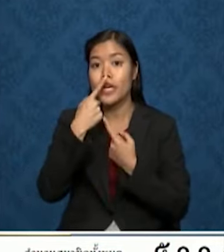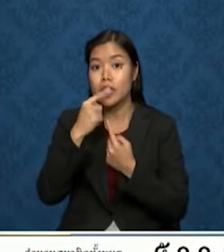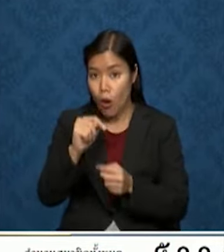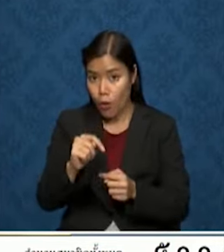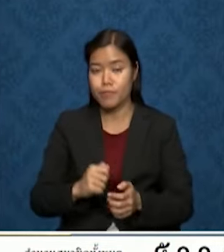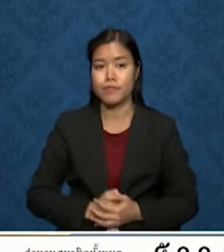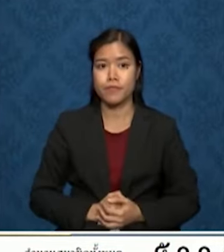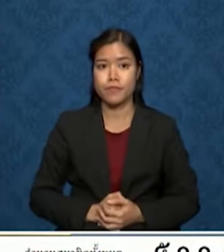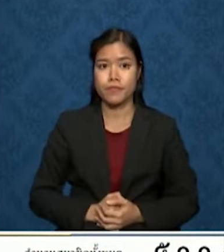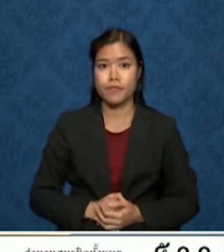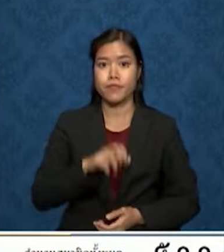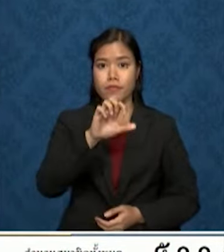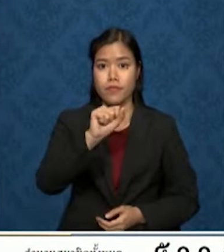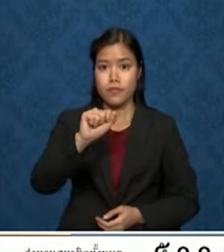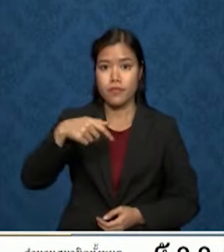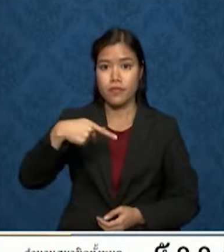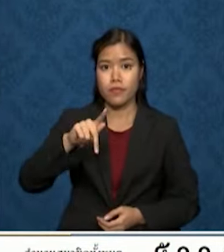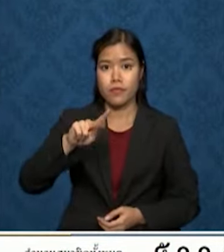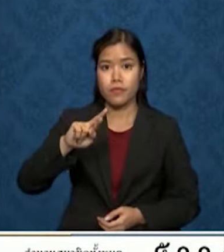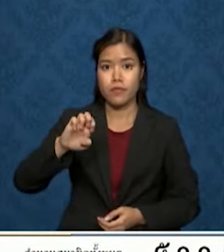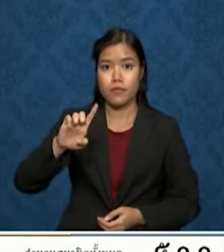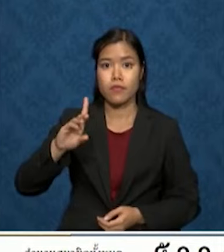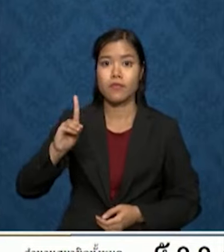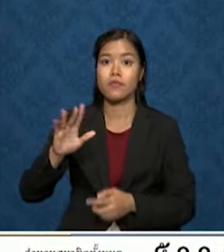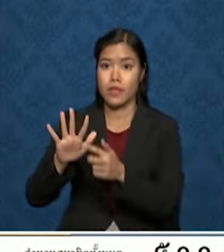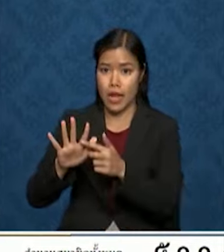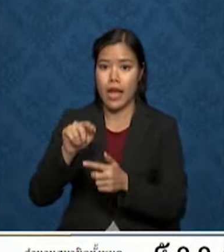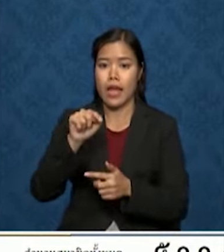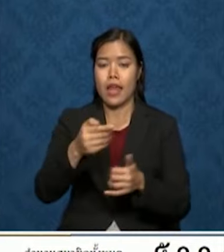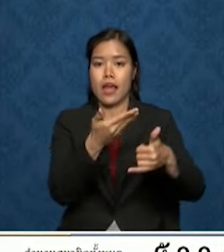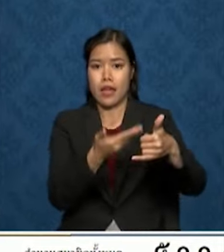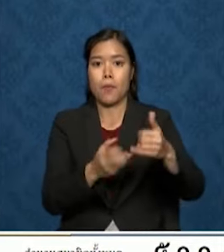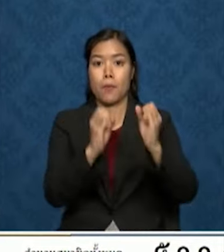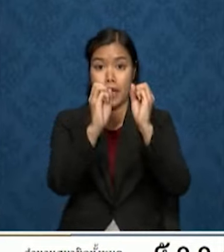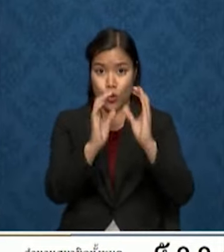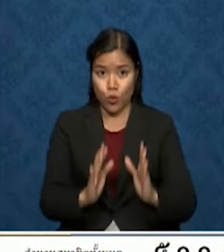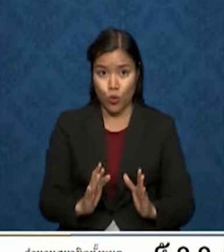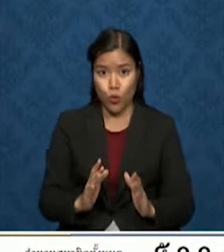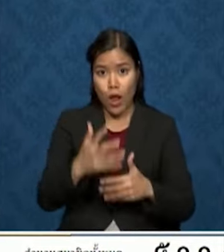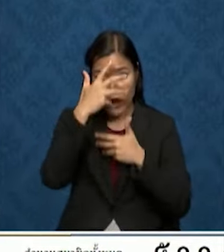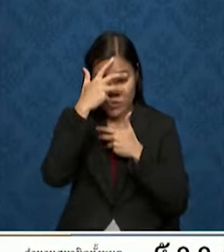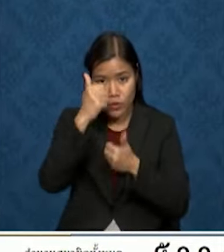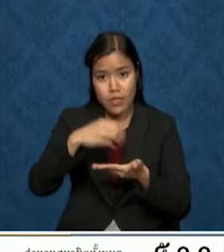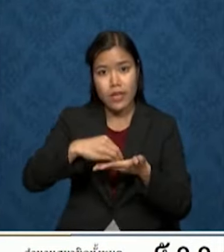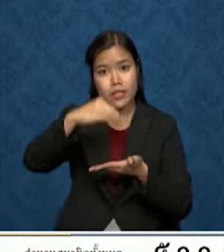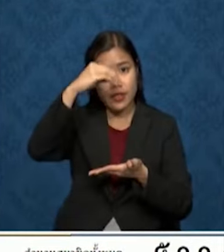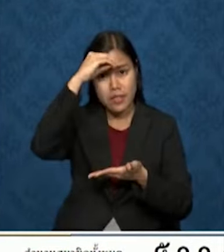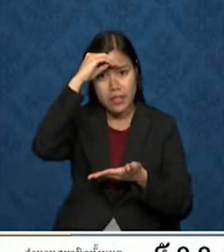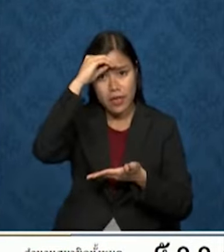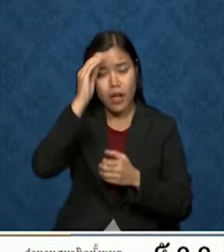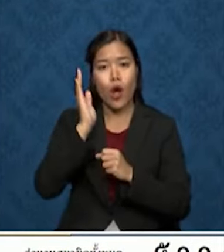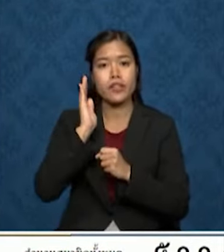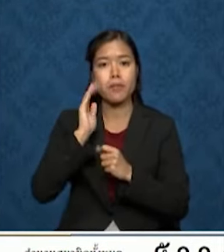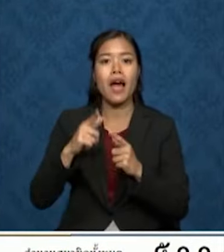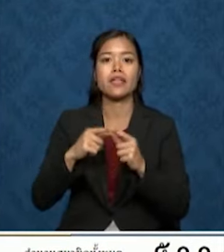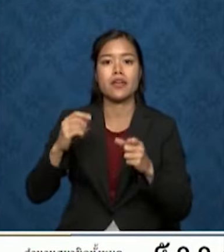ธันvable ปรดาบุเผิงครับท่านเปกุครูวก DNสนใจการศึดก mag อภิศ beg tempoแล